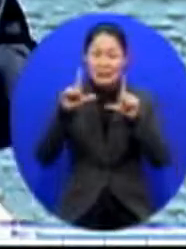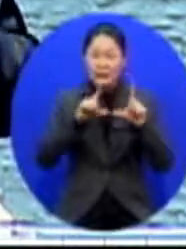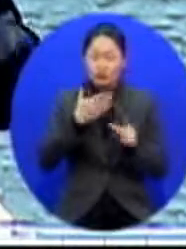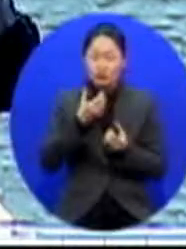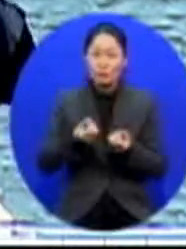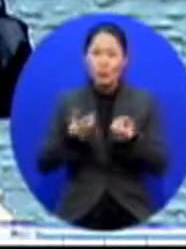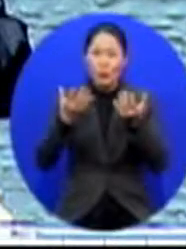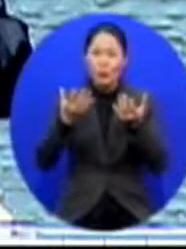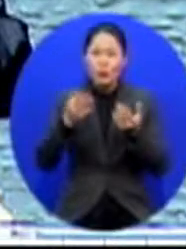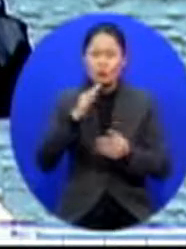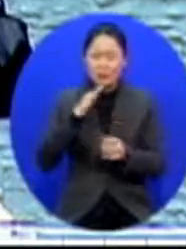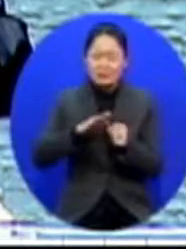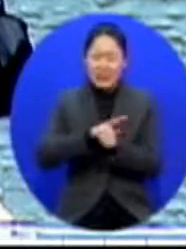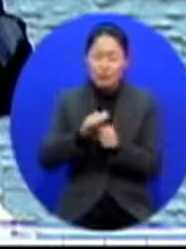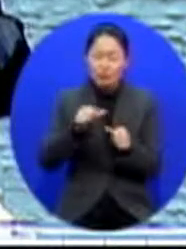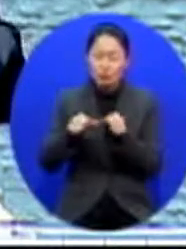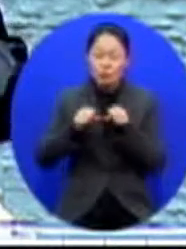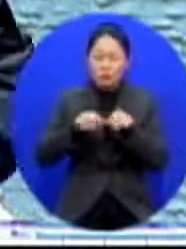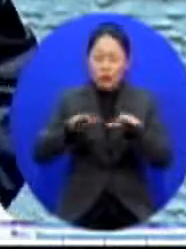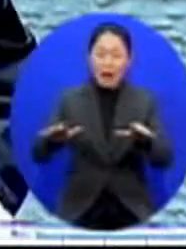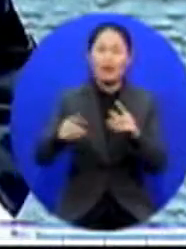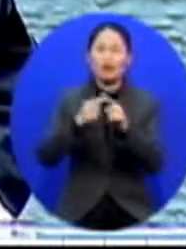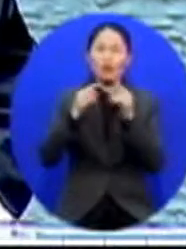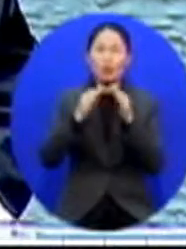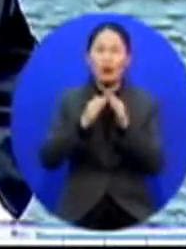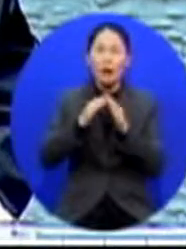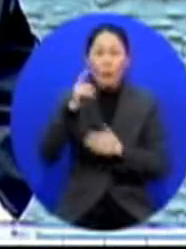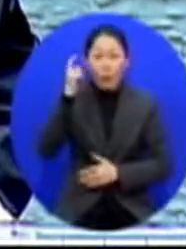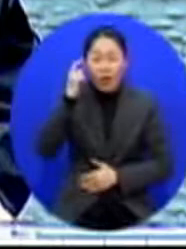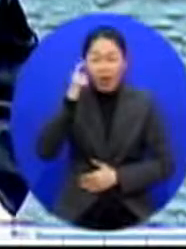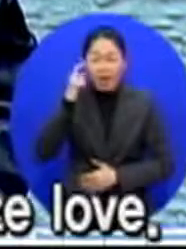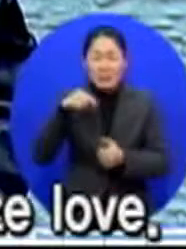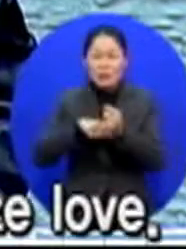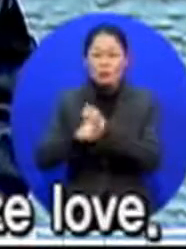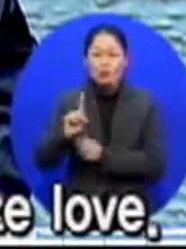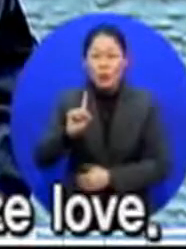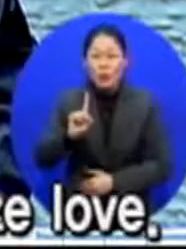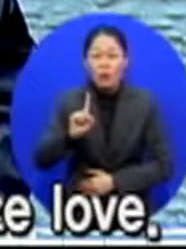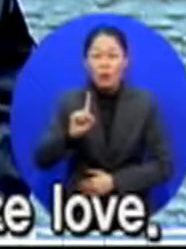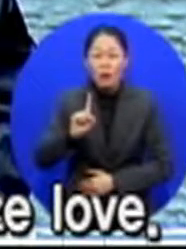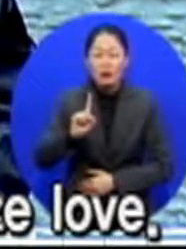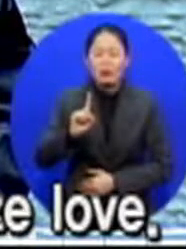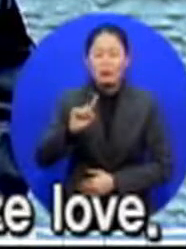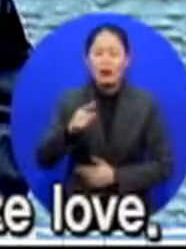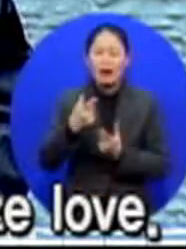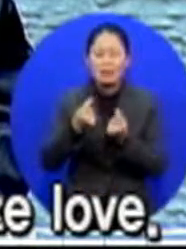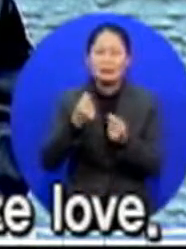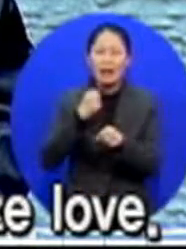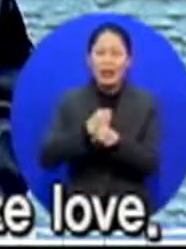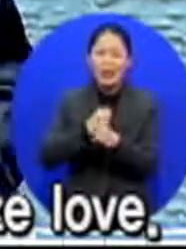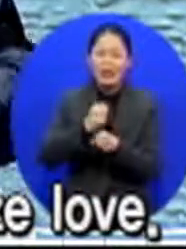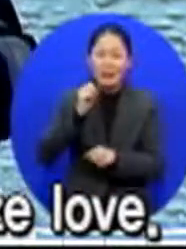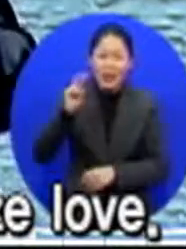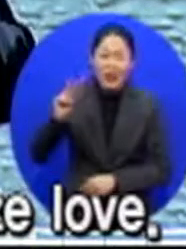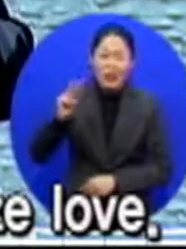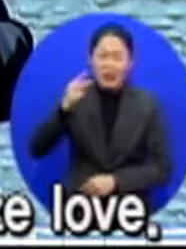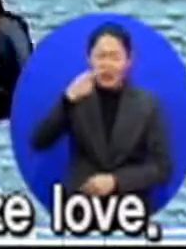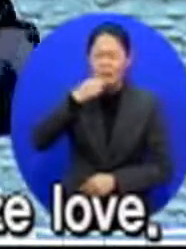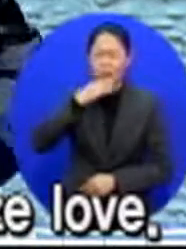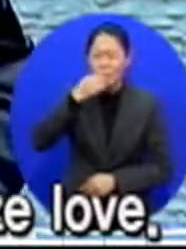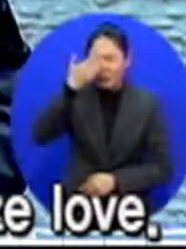사랑으로 소문난 교회의 왜 이렇게 하는 거죠 그래야 겨우 우리가 좀